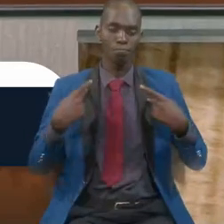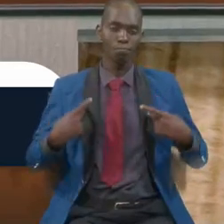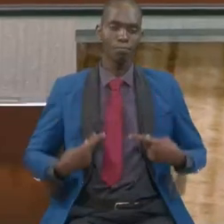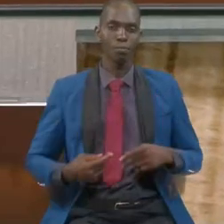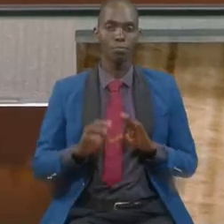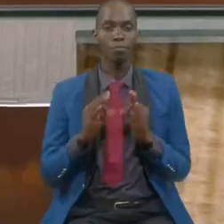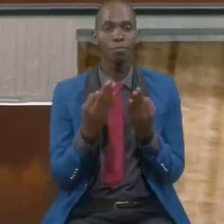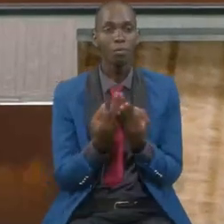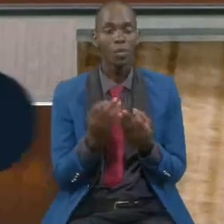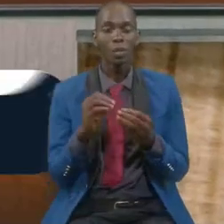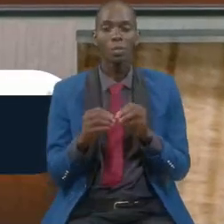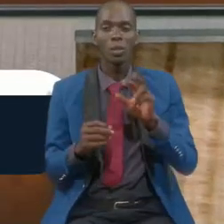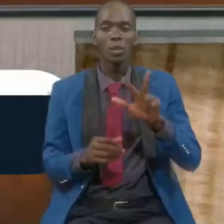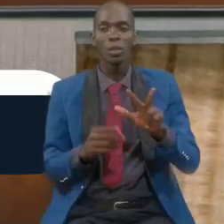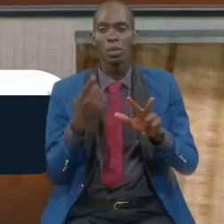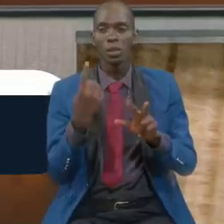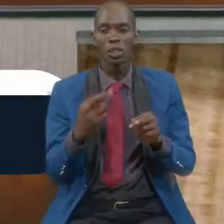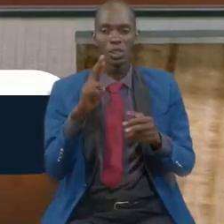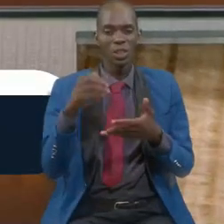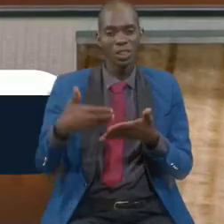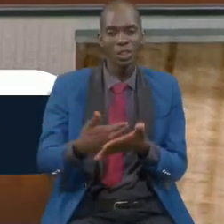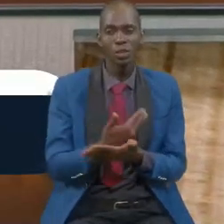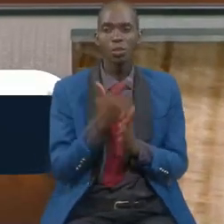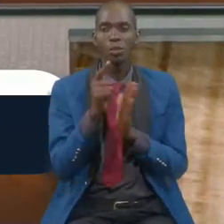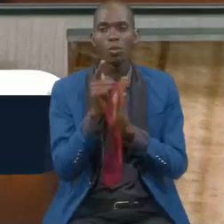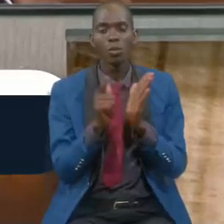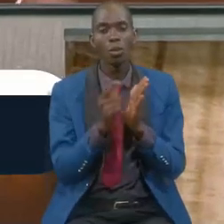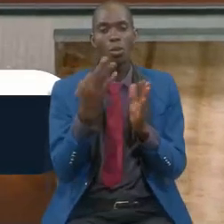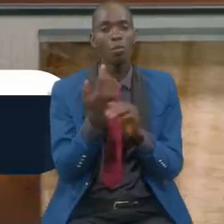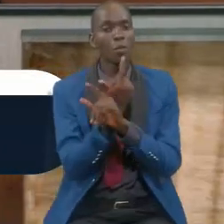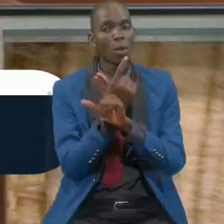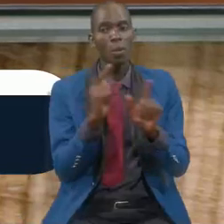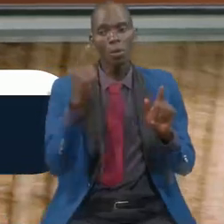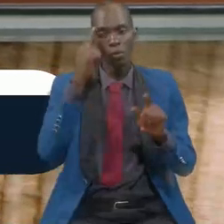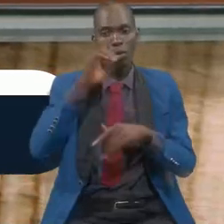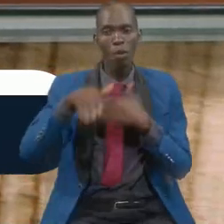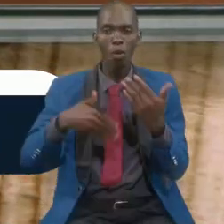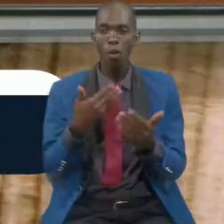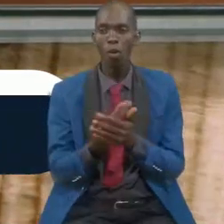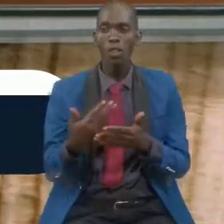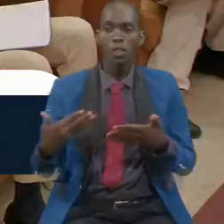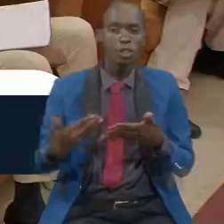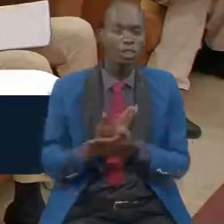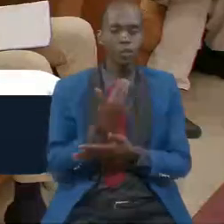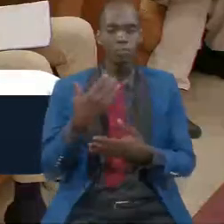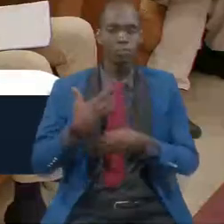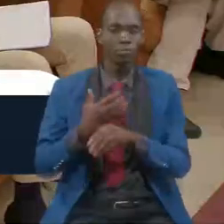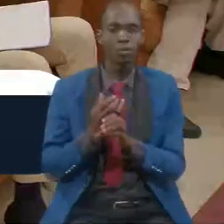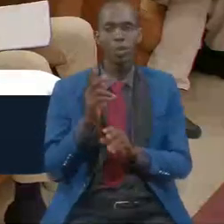royal. Trois, la loi nouvelle de liberté pour tous les